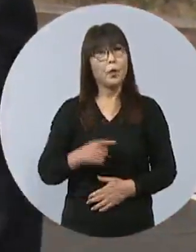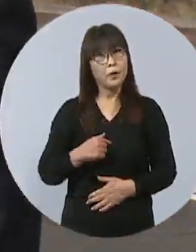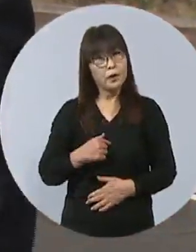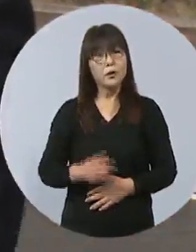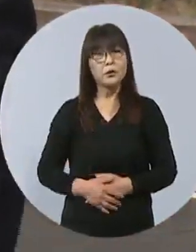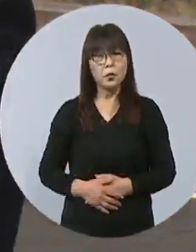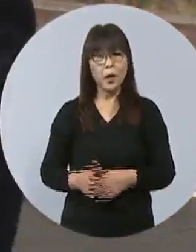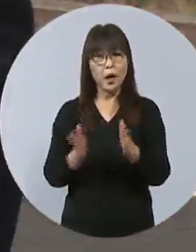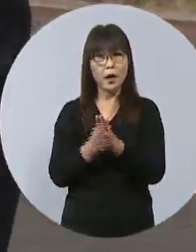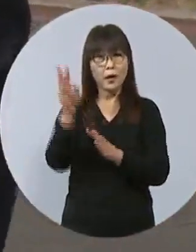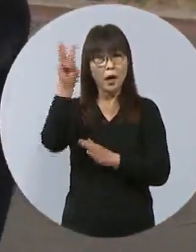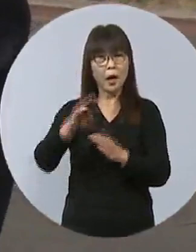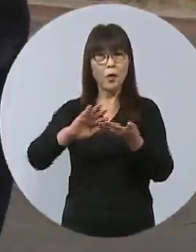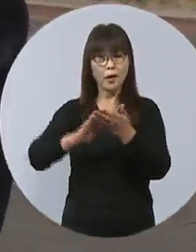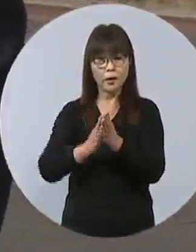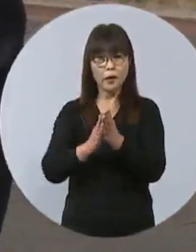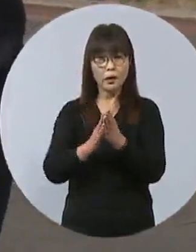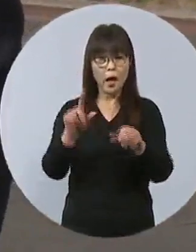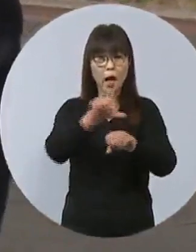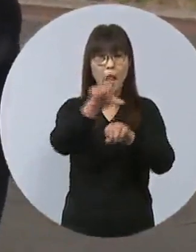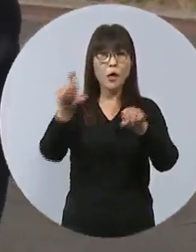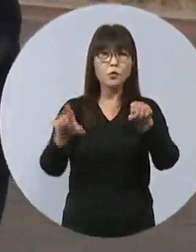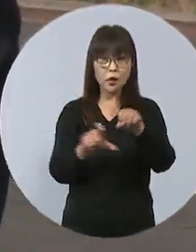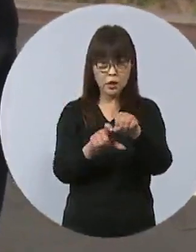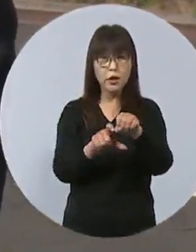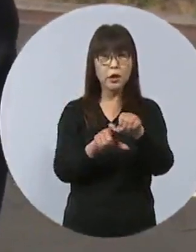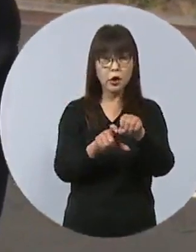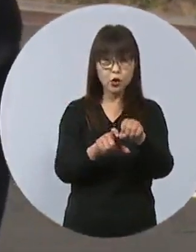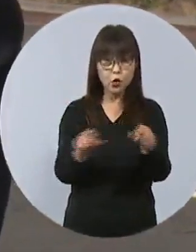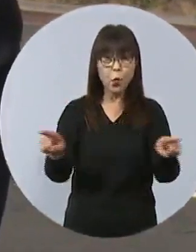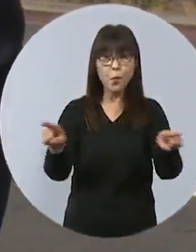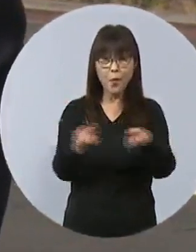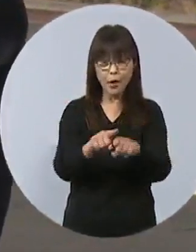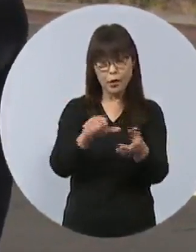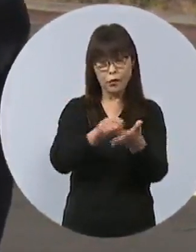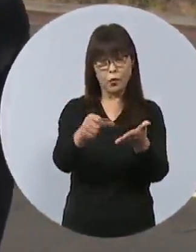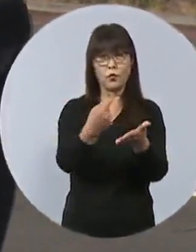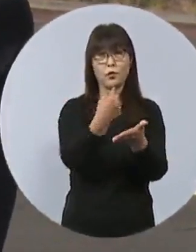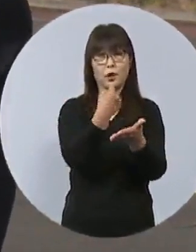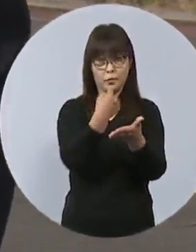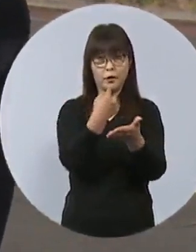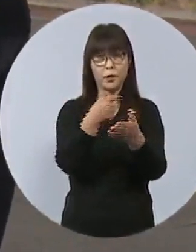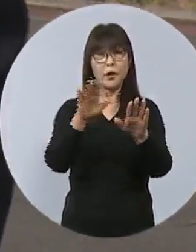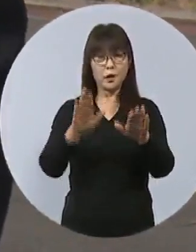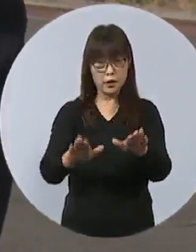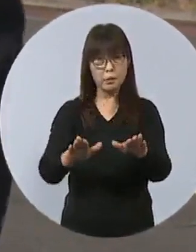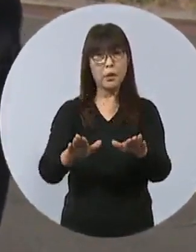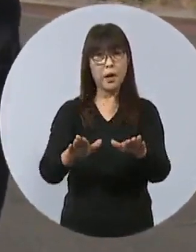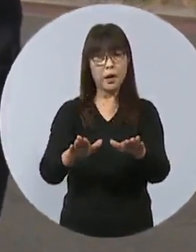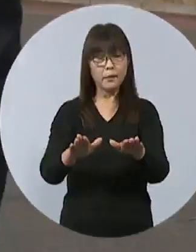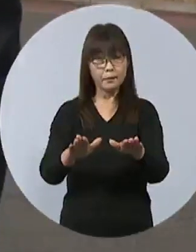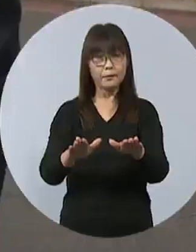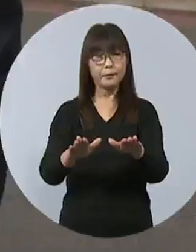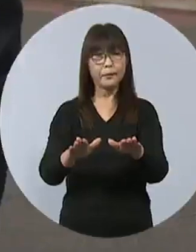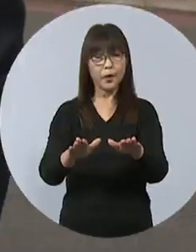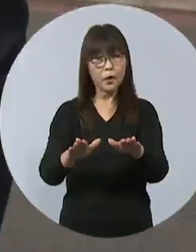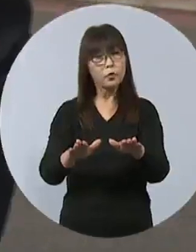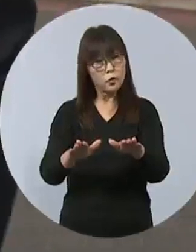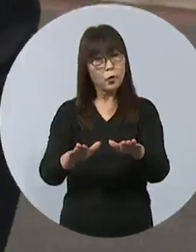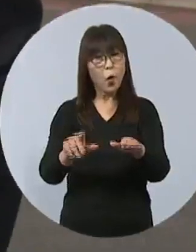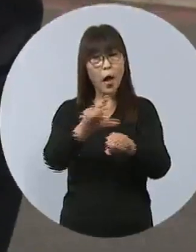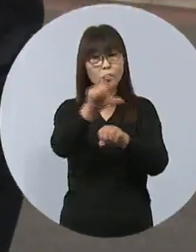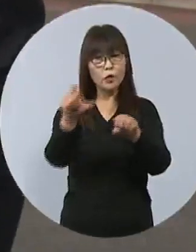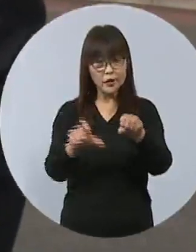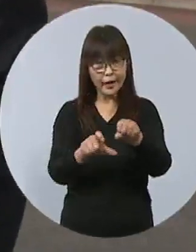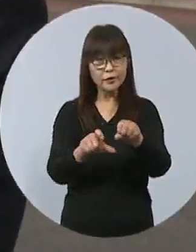ね、あの神奈川県で SDGs パートナーズ登録としてまして、やっぱりあの今現在 SDGs という流れがあると思うんですけれど、そちらの部分でなんとかや